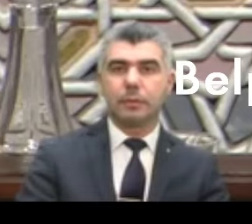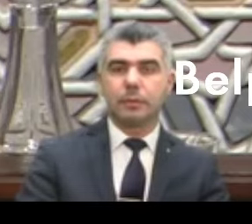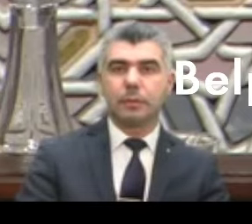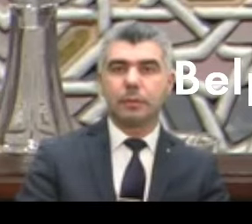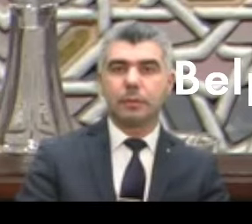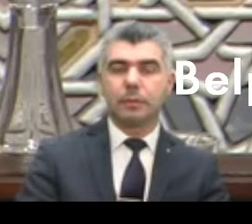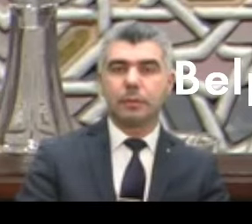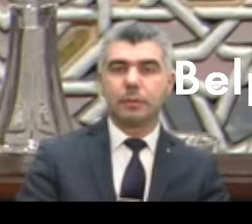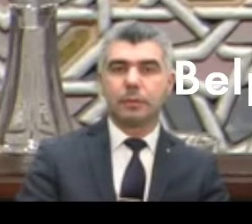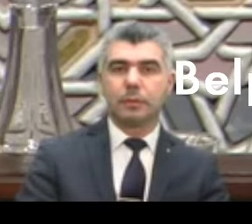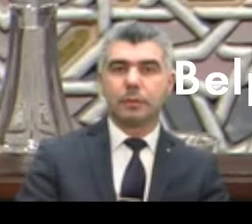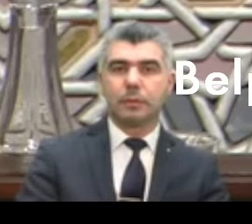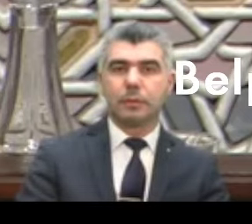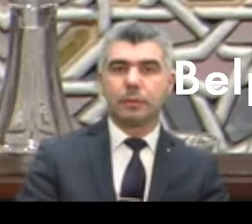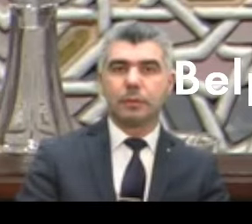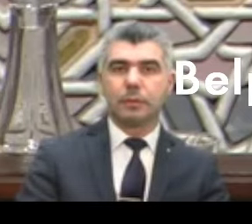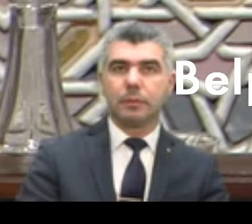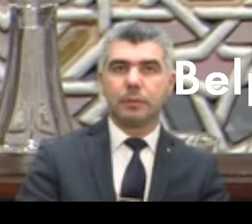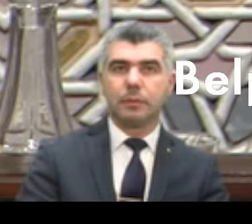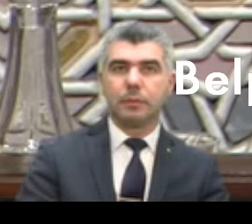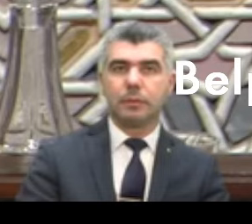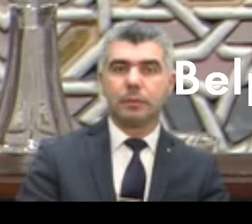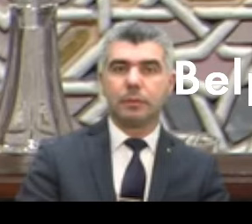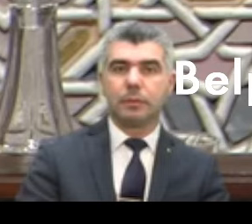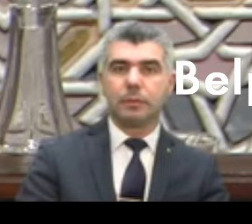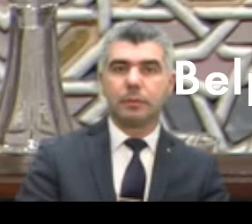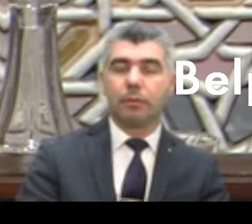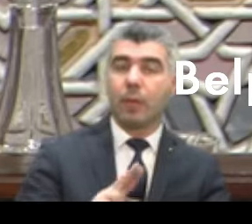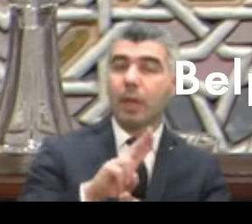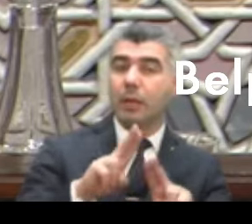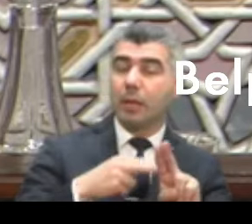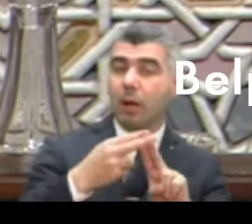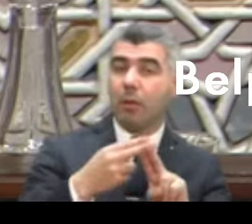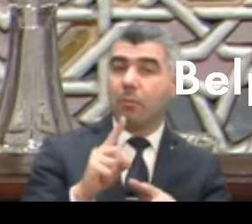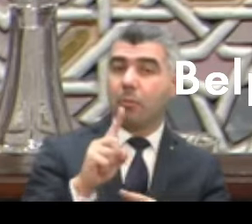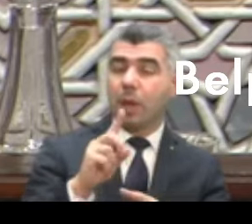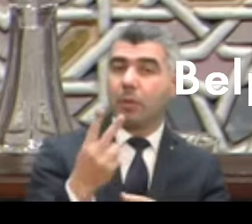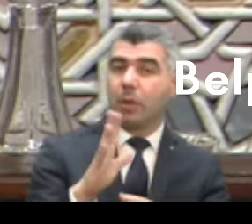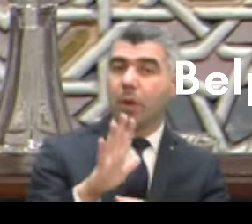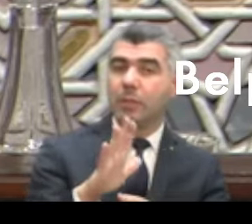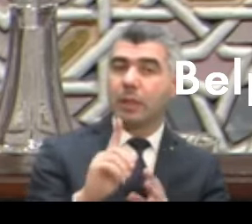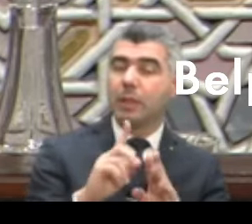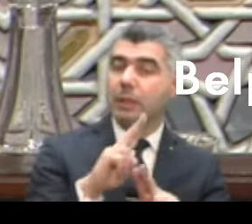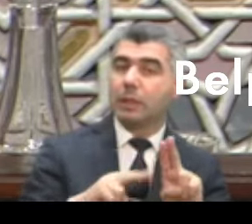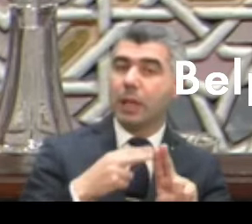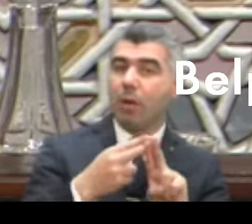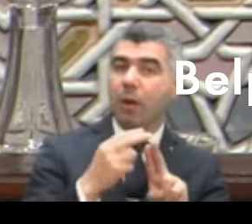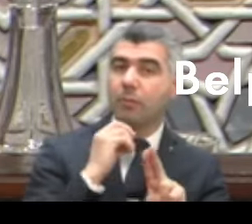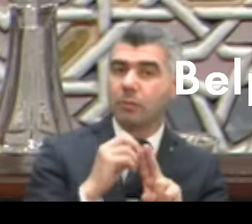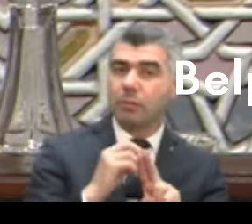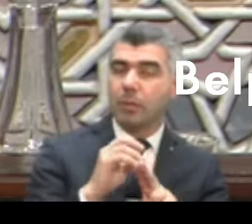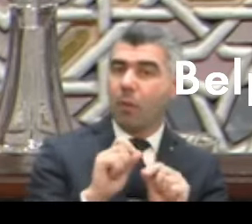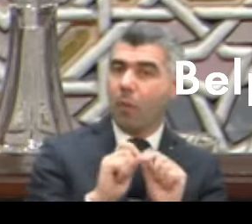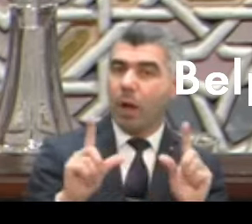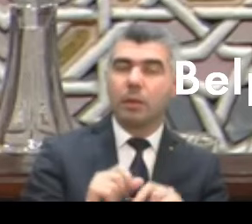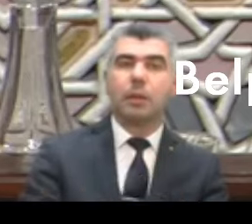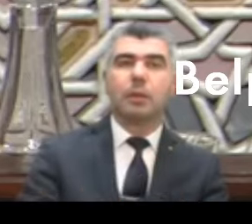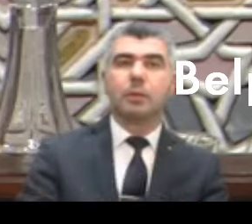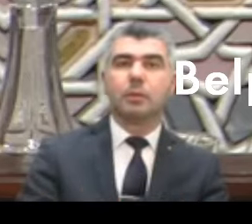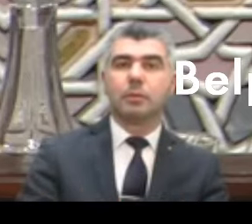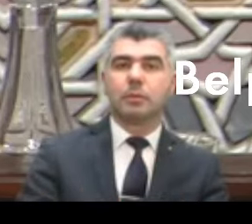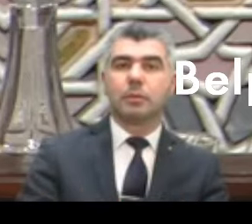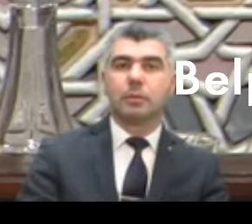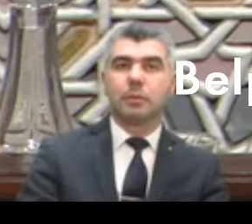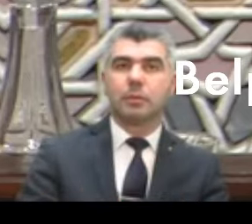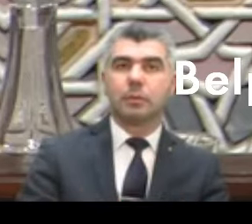الله يخليك انا جاوبت على الماده 152 سيد النائب جاوبت على الما 152